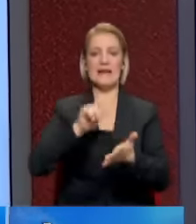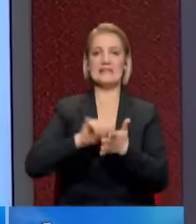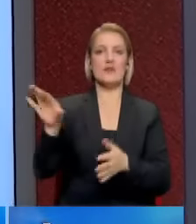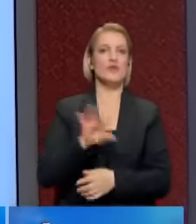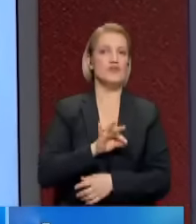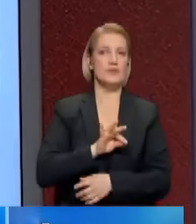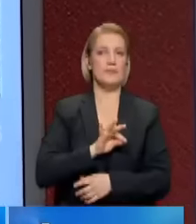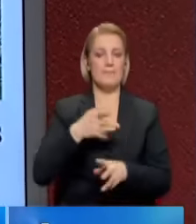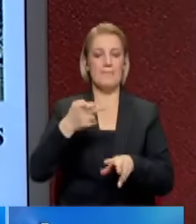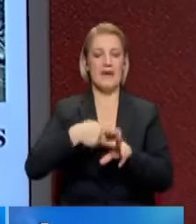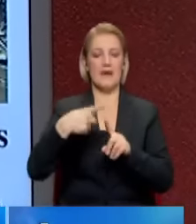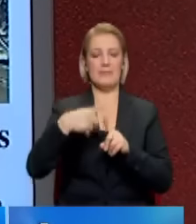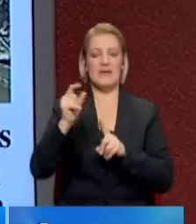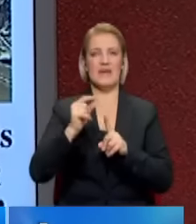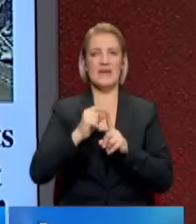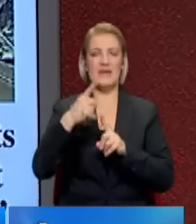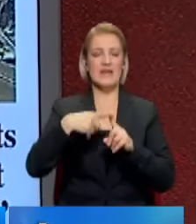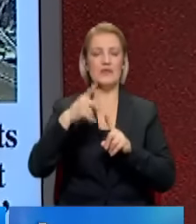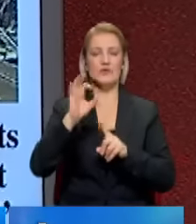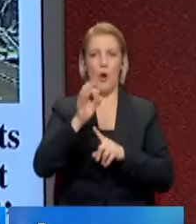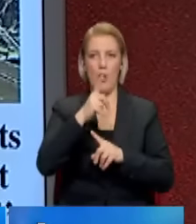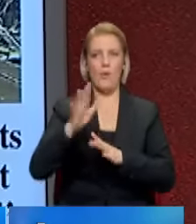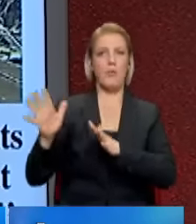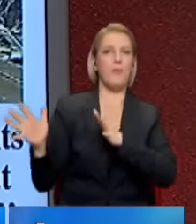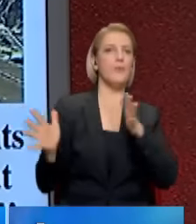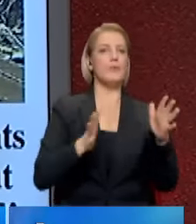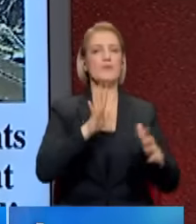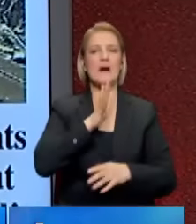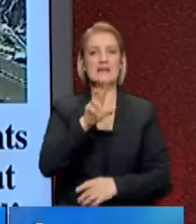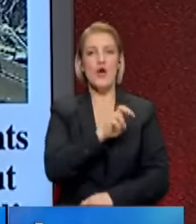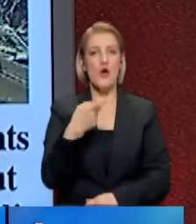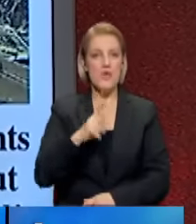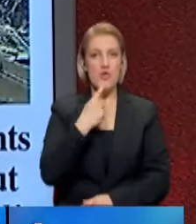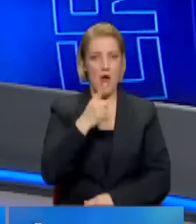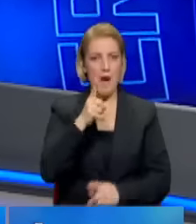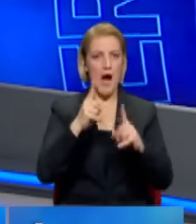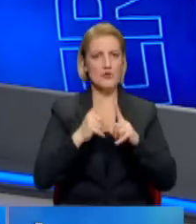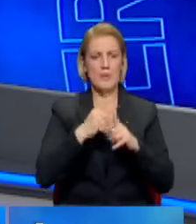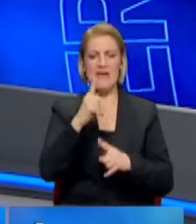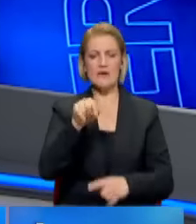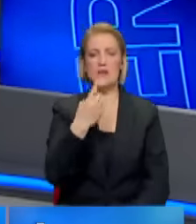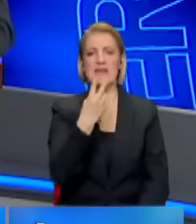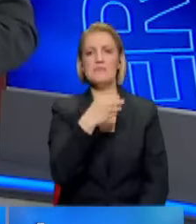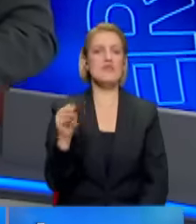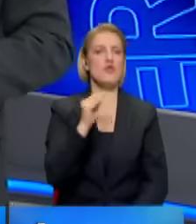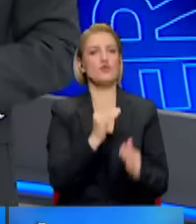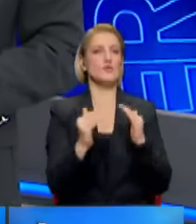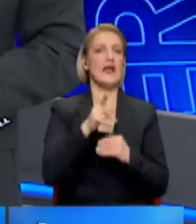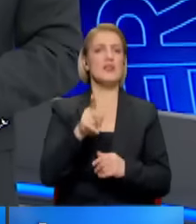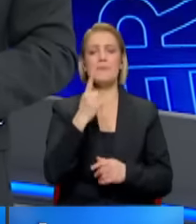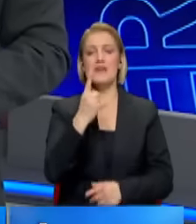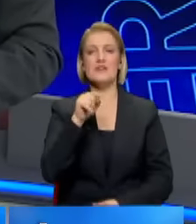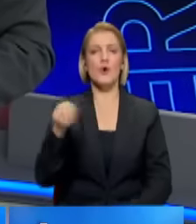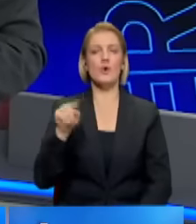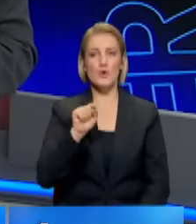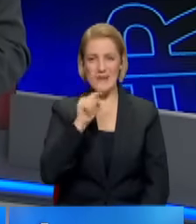Filipinler'de Pepito tayfunu var. Pepito tayfunu gazetede 800 bin diyor ama o sayı 1.2 milyona yükseldi.